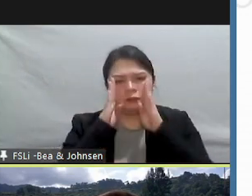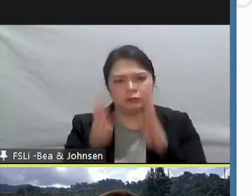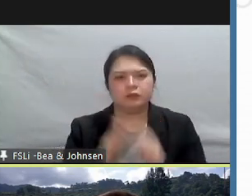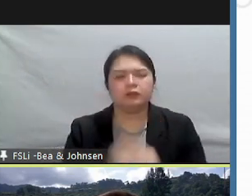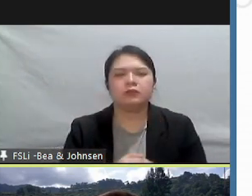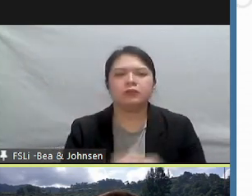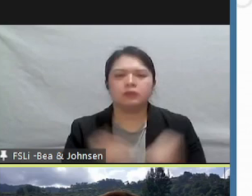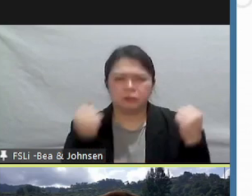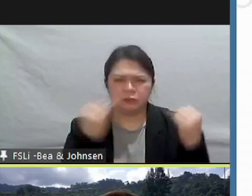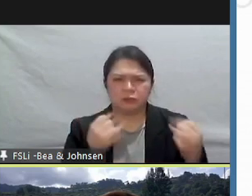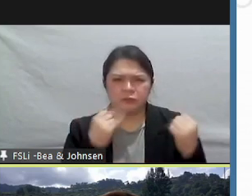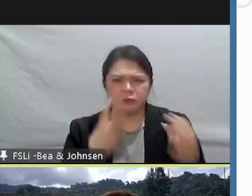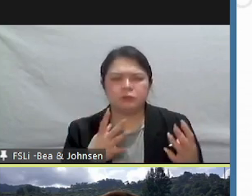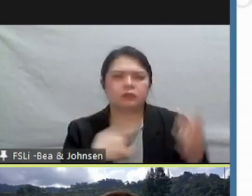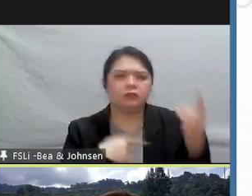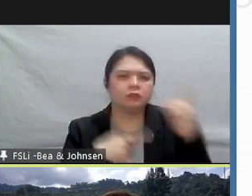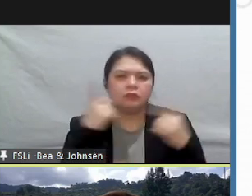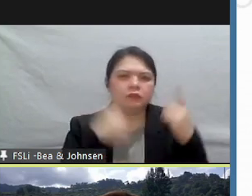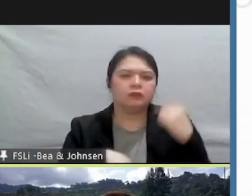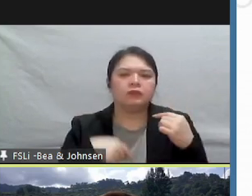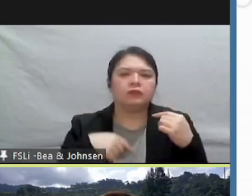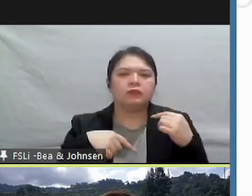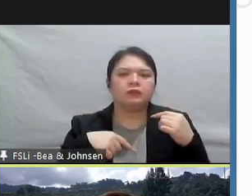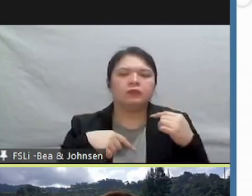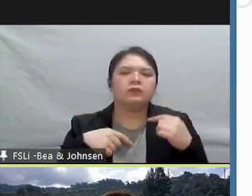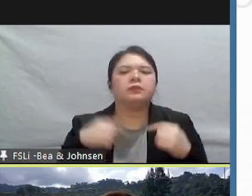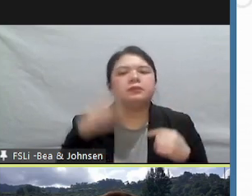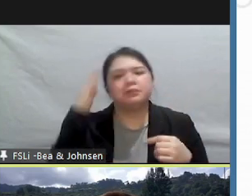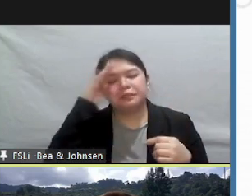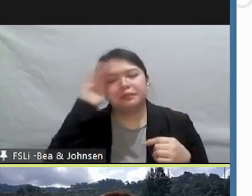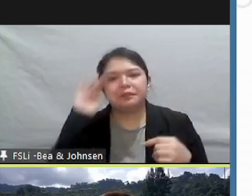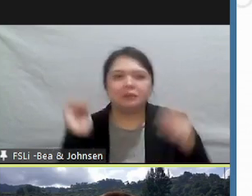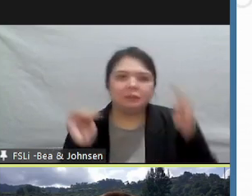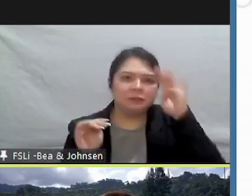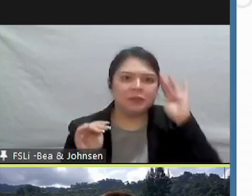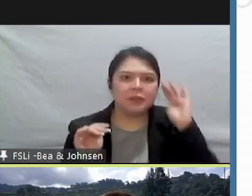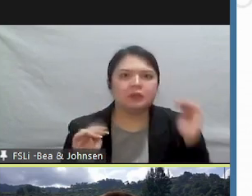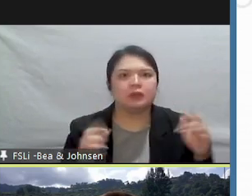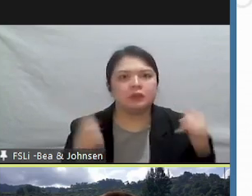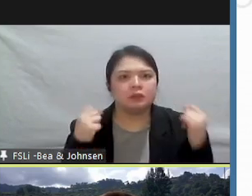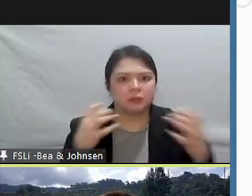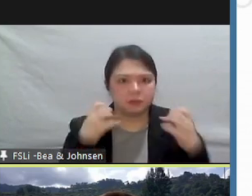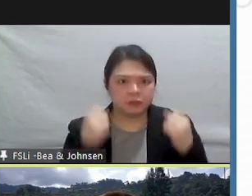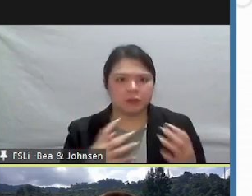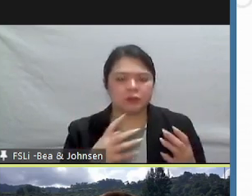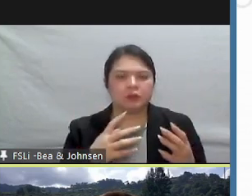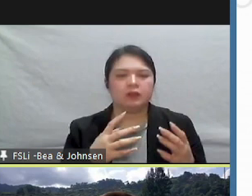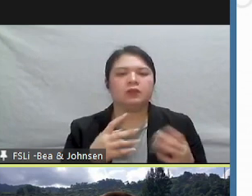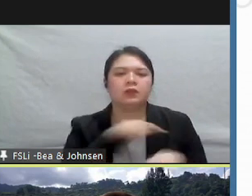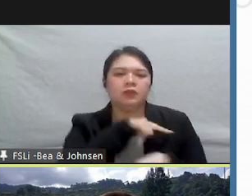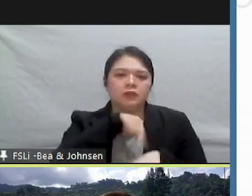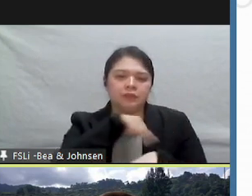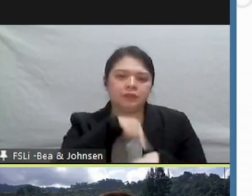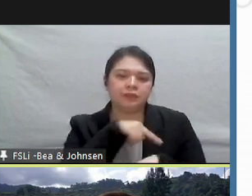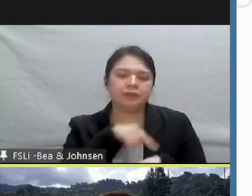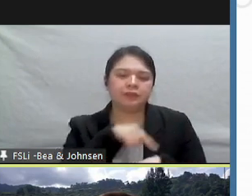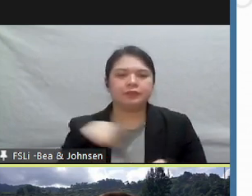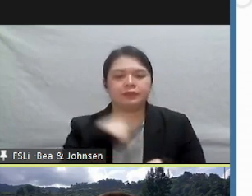marami na silang iyak at pawis. So kung natin gagawin ito, ay talagang ano, isipin natin na